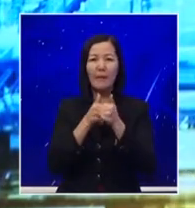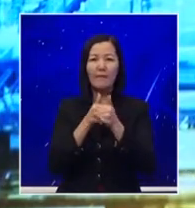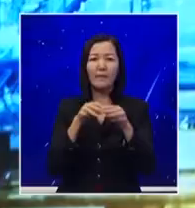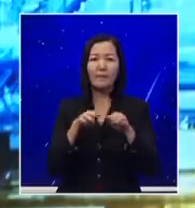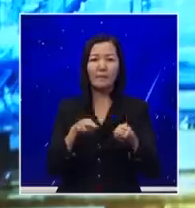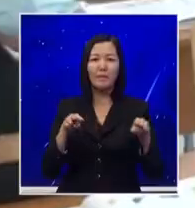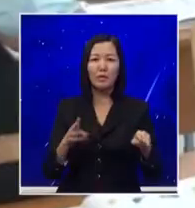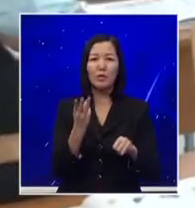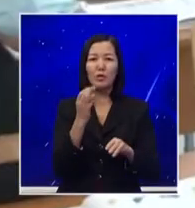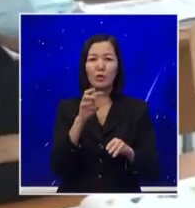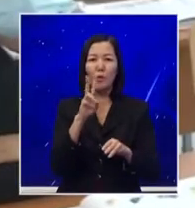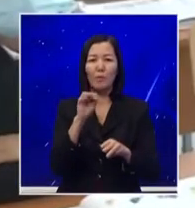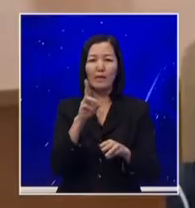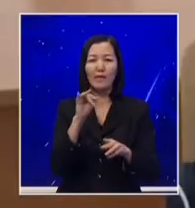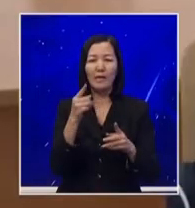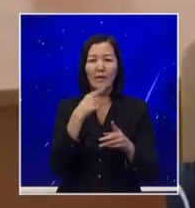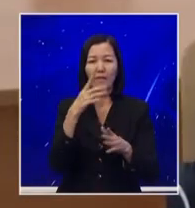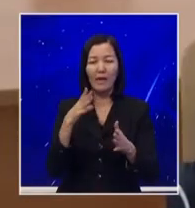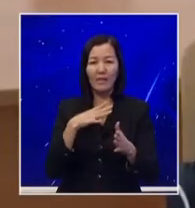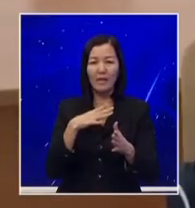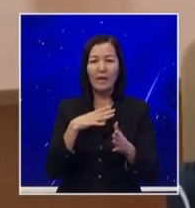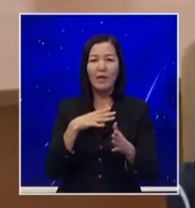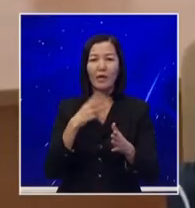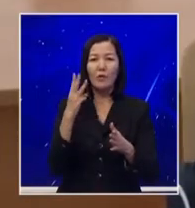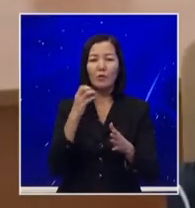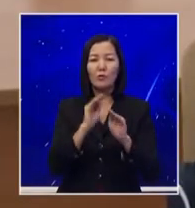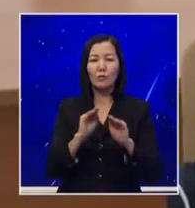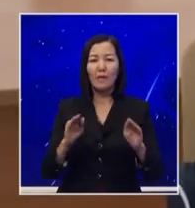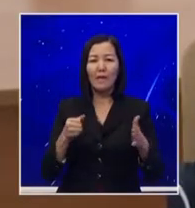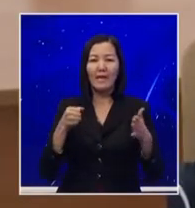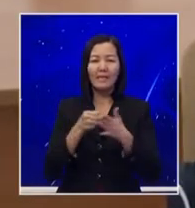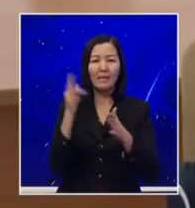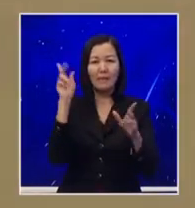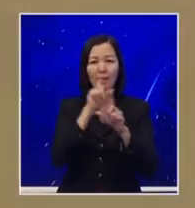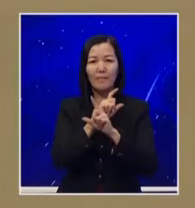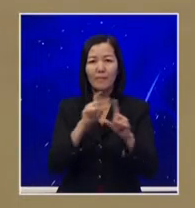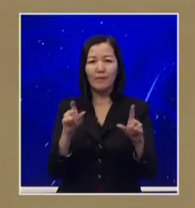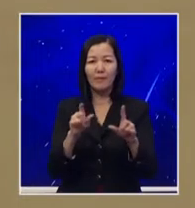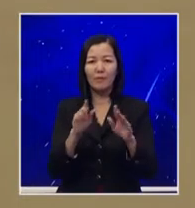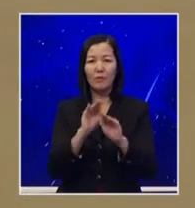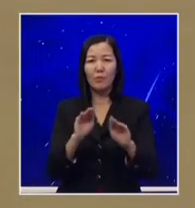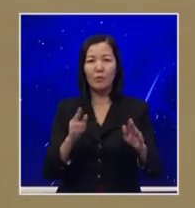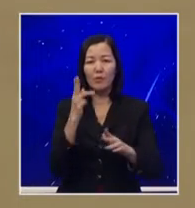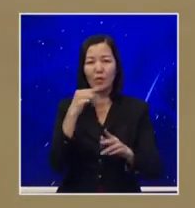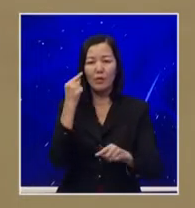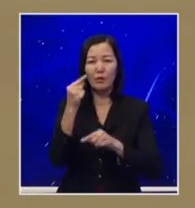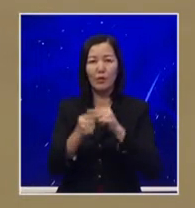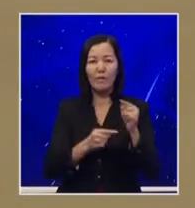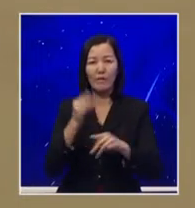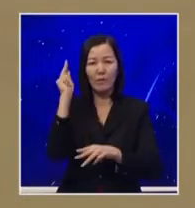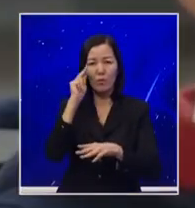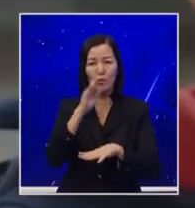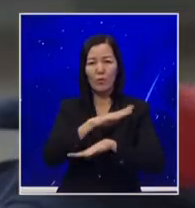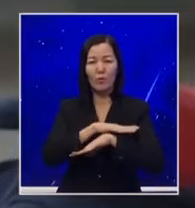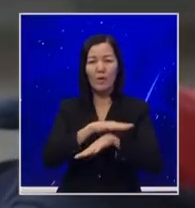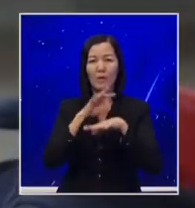министрі Шолпан Каринова айтты. Сонымен қатар 300 балаға дейін білім алатын мектептерде де оқушылар дәстүрлі форматта білім